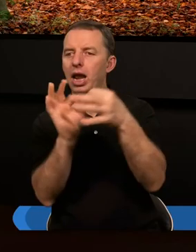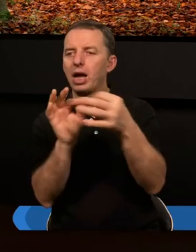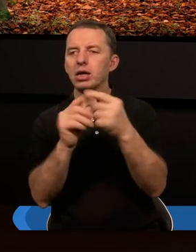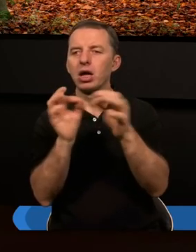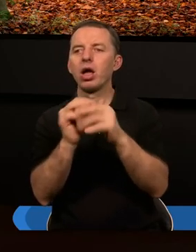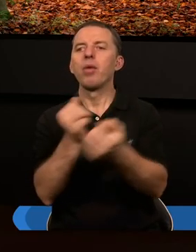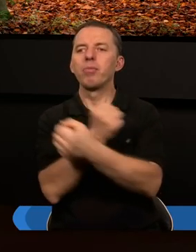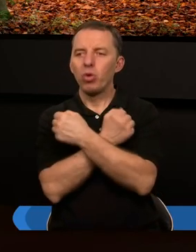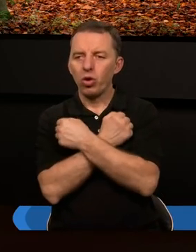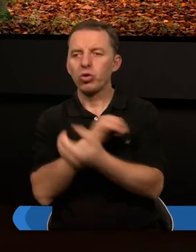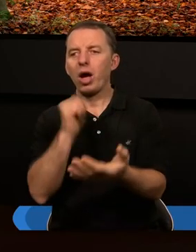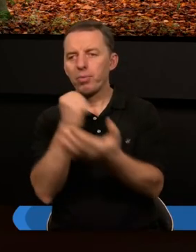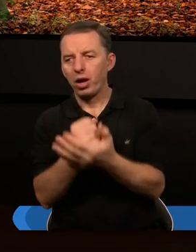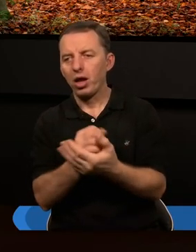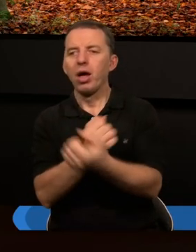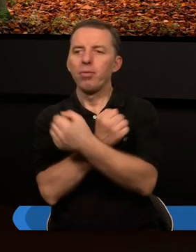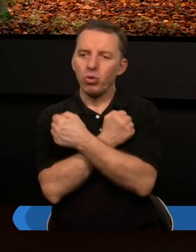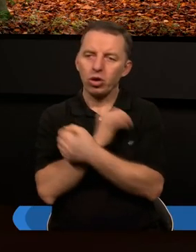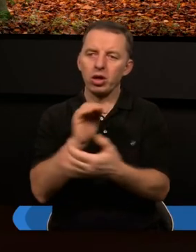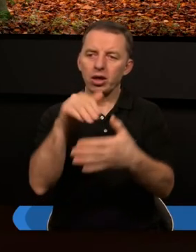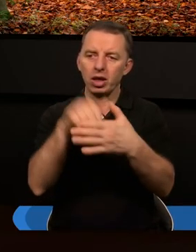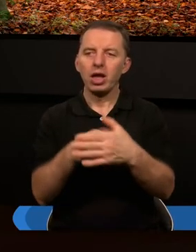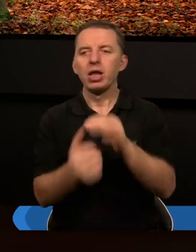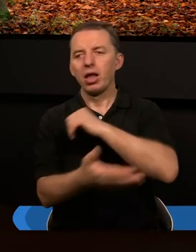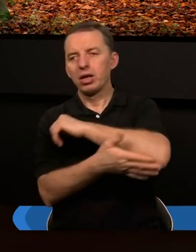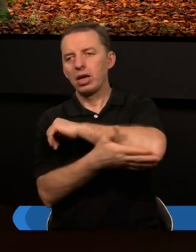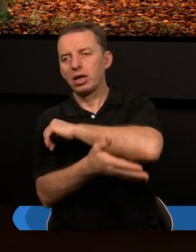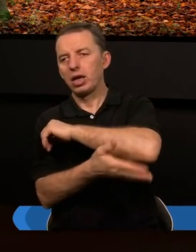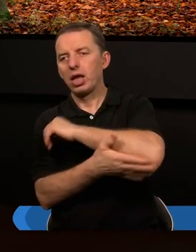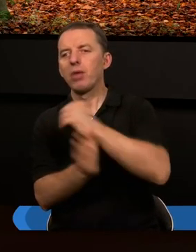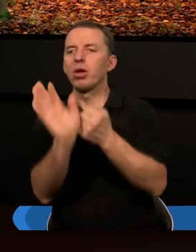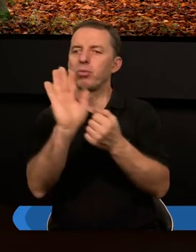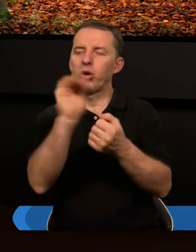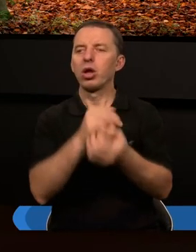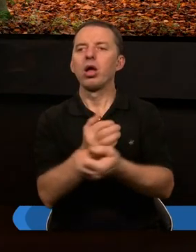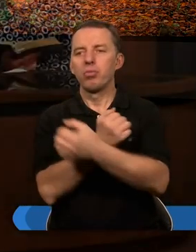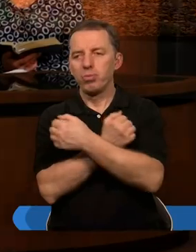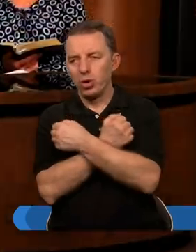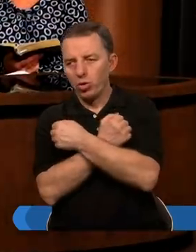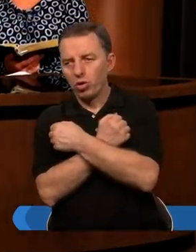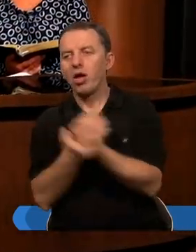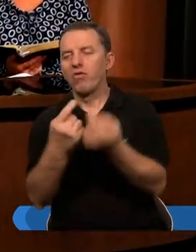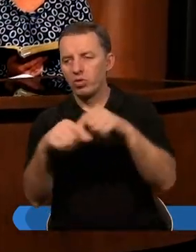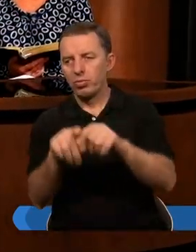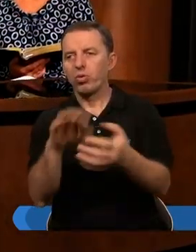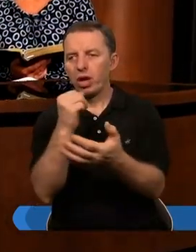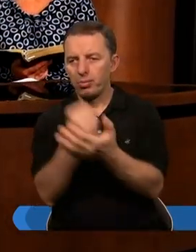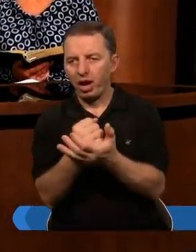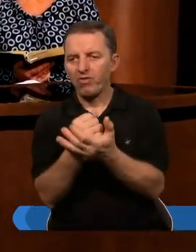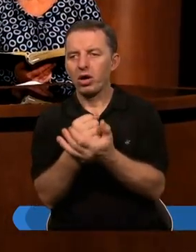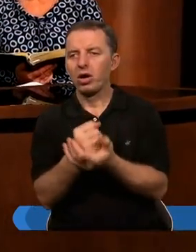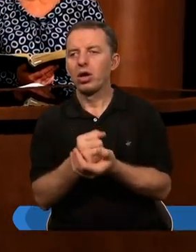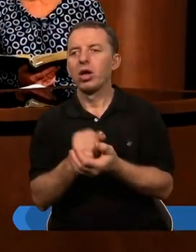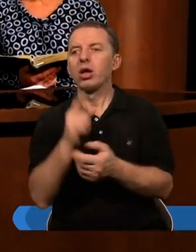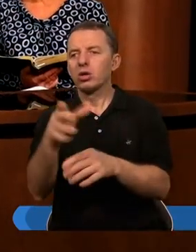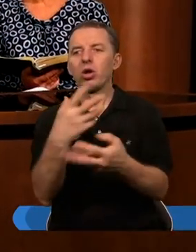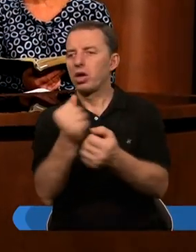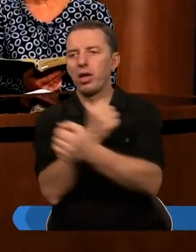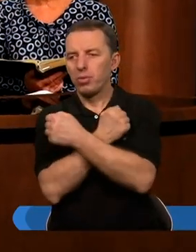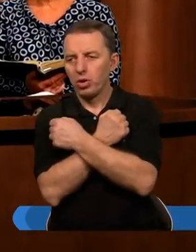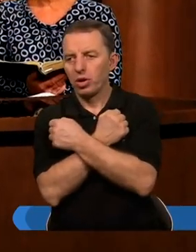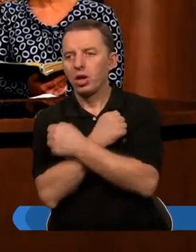miłością a prawem, miłością a tym zachowaniem, tymi zasadami bożymi. Kto miłuje wypełnia prawo, a kto nie